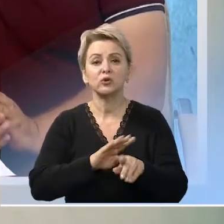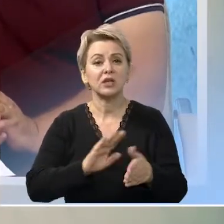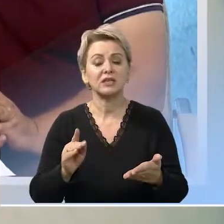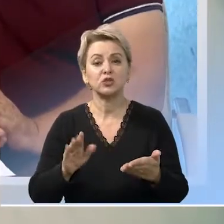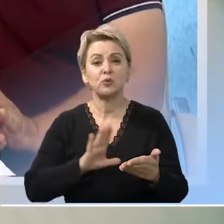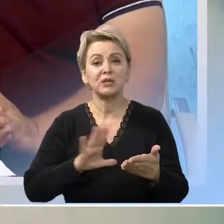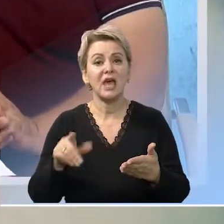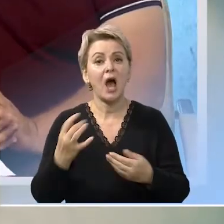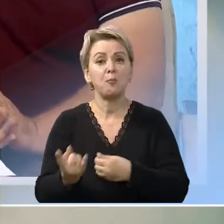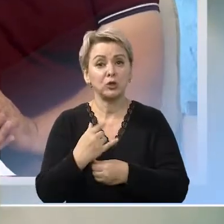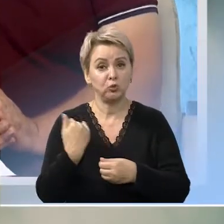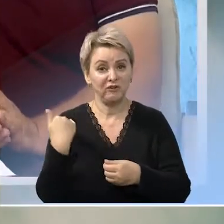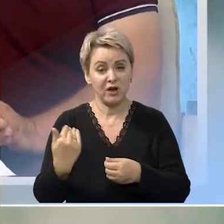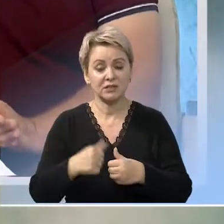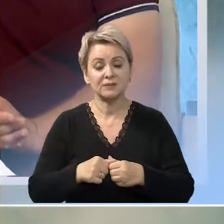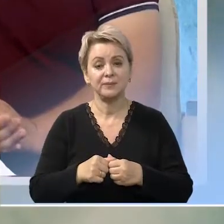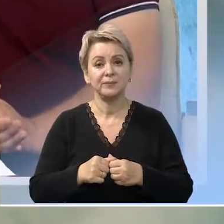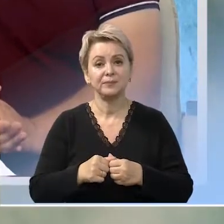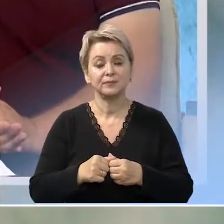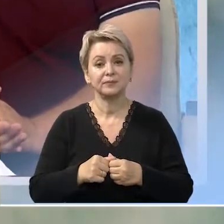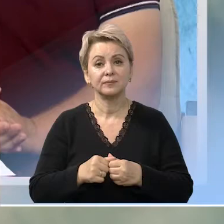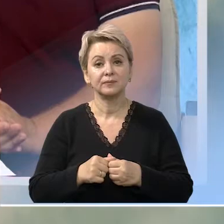все-таки, как не попасться на эту удочку?